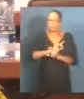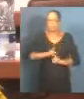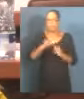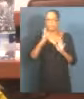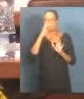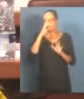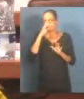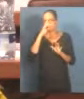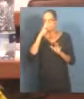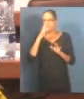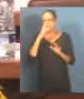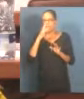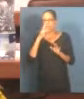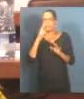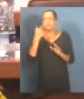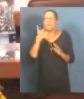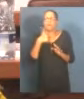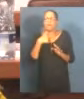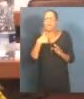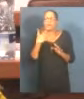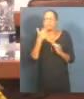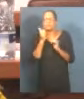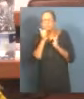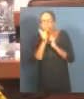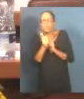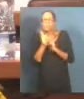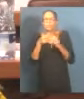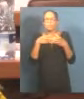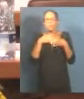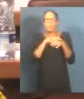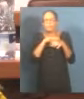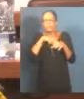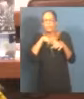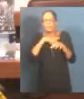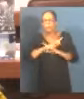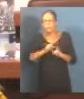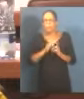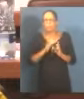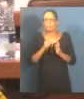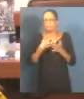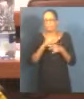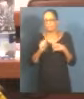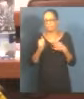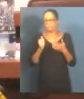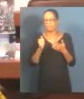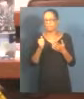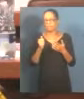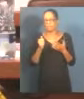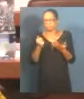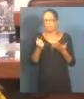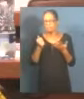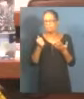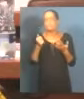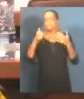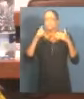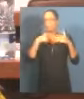ce n'est pas sur la base d'une position partisane. Quand je dois exprimer des positions partisanes, je le fais sans m'en paraître comme un.